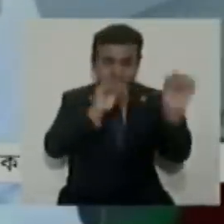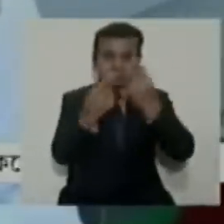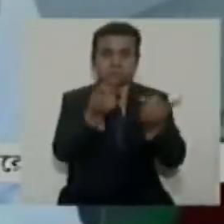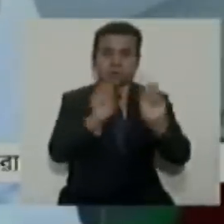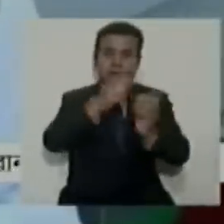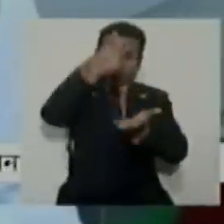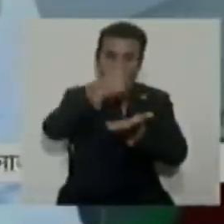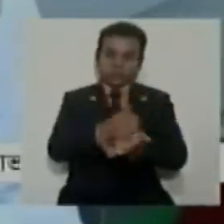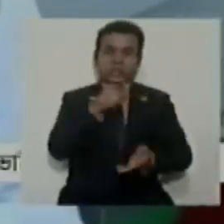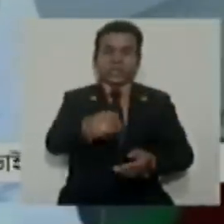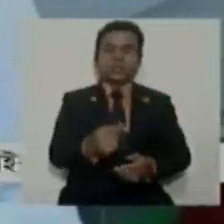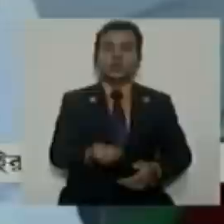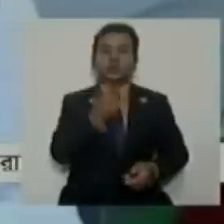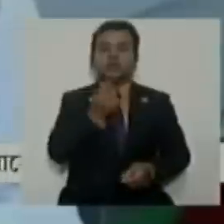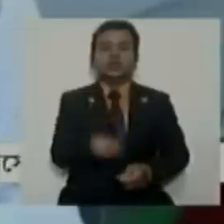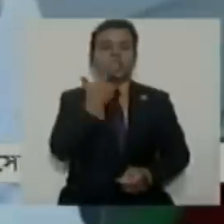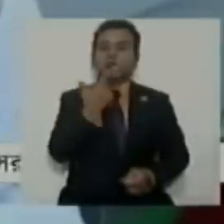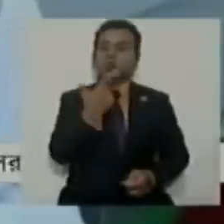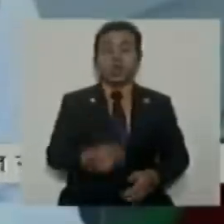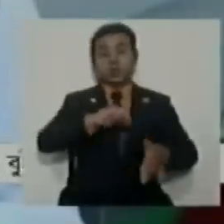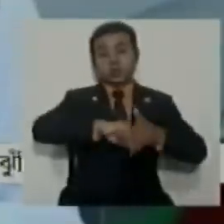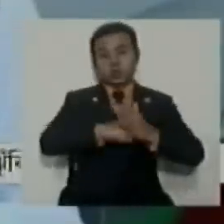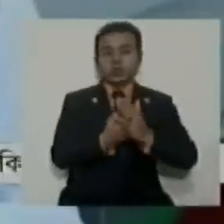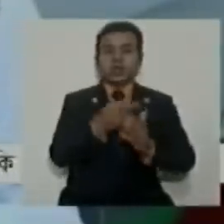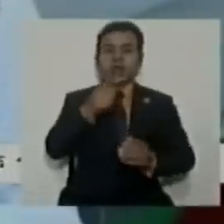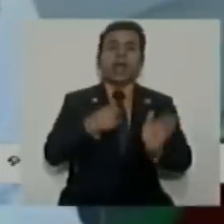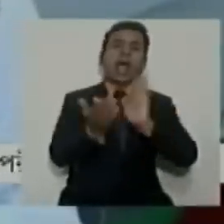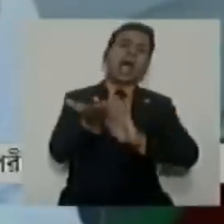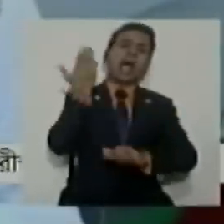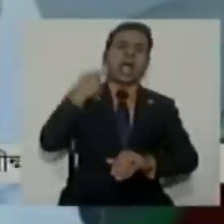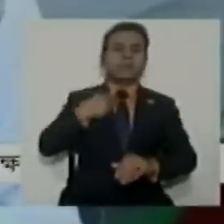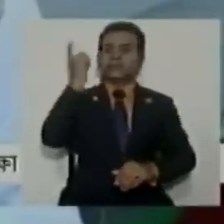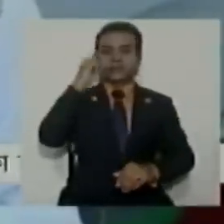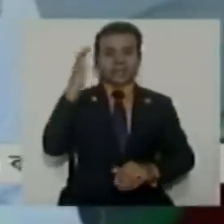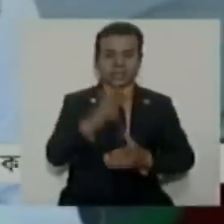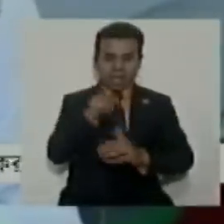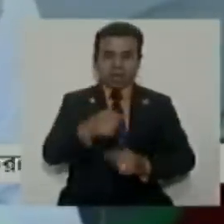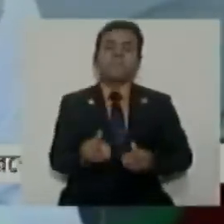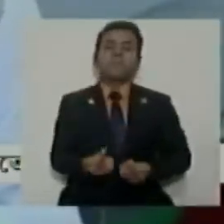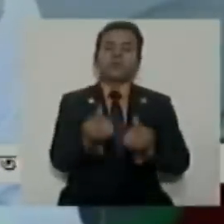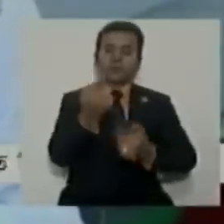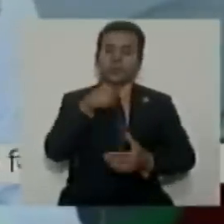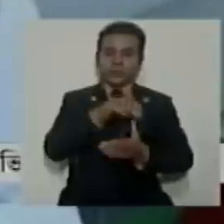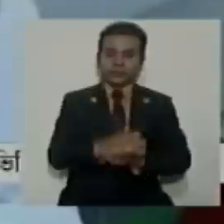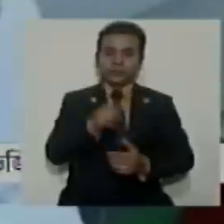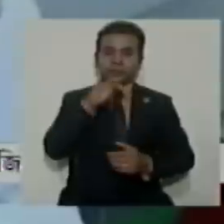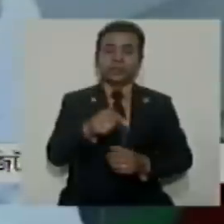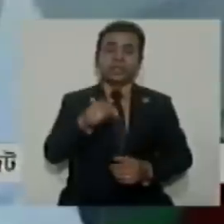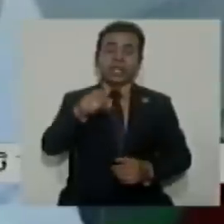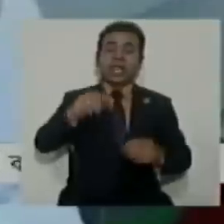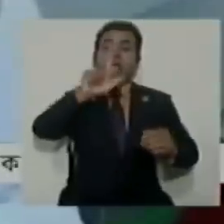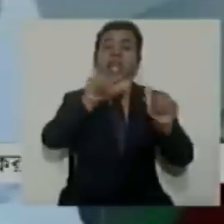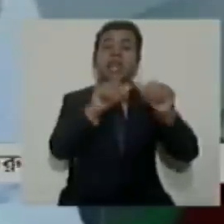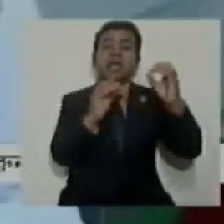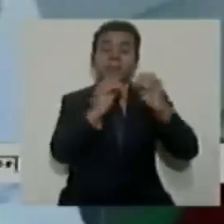ল্যাব লাগতে পারে। এই ল্যাবগুলো অন্য দেশ থেকে আমদানি করে আনতে হয়, যেখানে আমদানি বন্ধ ছিল। আমরা